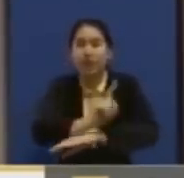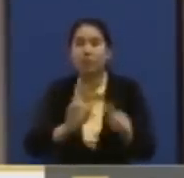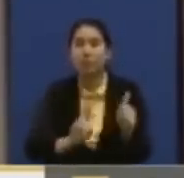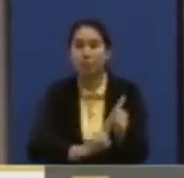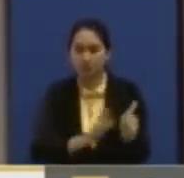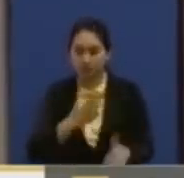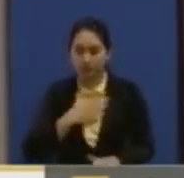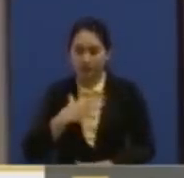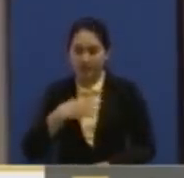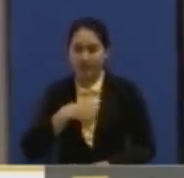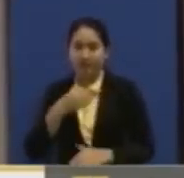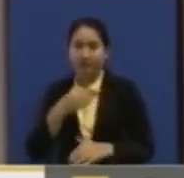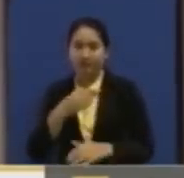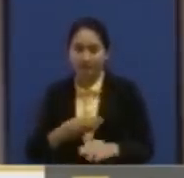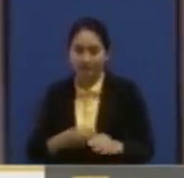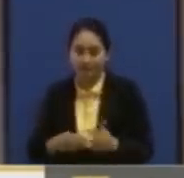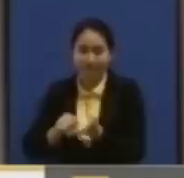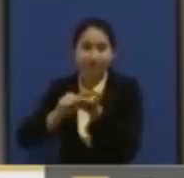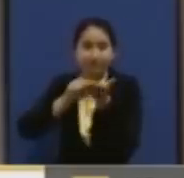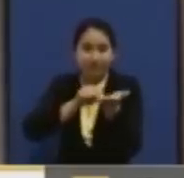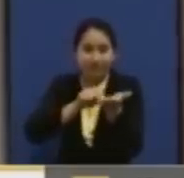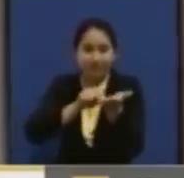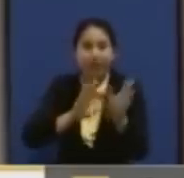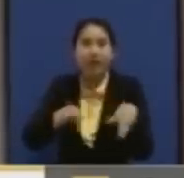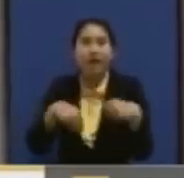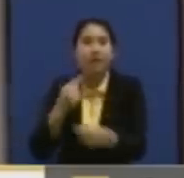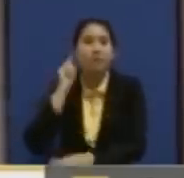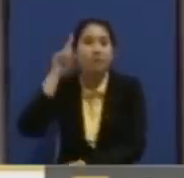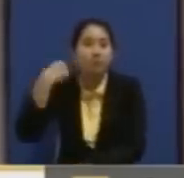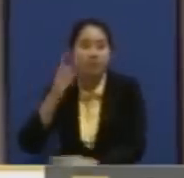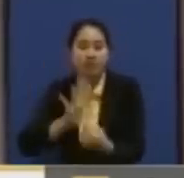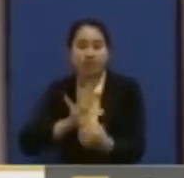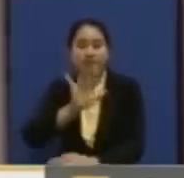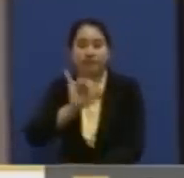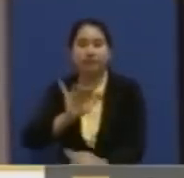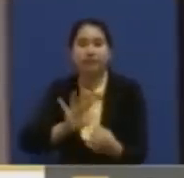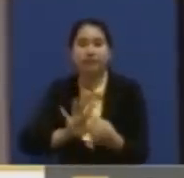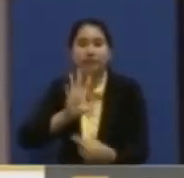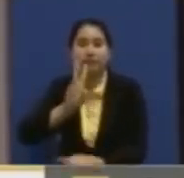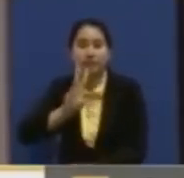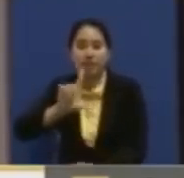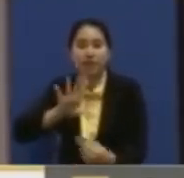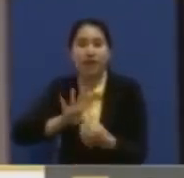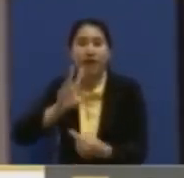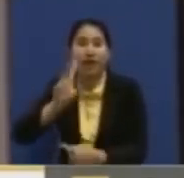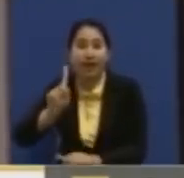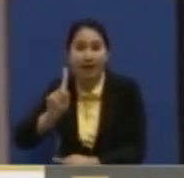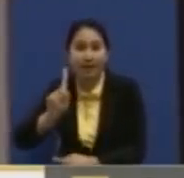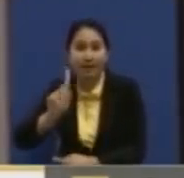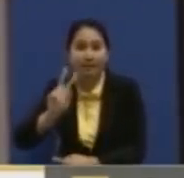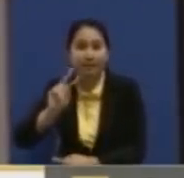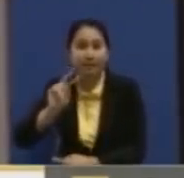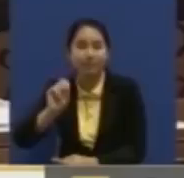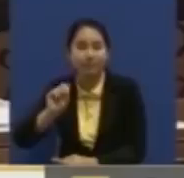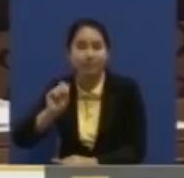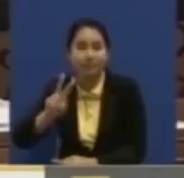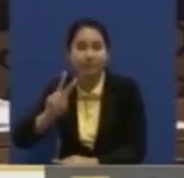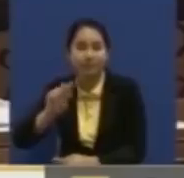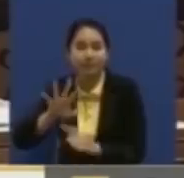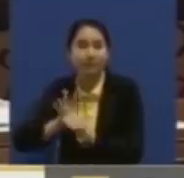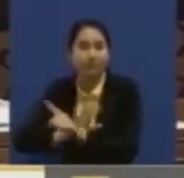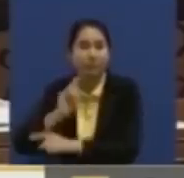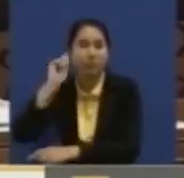นอตำแหน่งที่สูงขึ้นรองประธานคนที่หนึ่งให้คุณเยาวลักษณ์เป็นแคนดิเดตแต่กลับมีหนังสือพิมพ์ฉบับหนึ่งนำไปพาดหัวนะคะว่